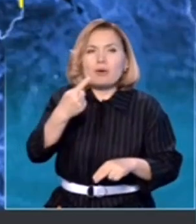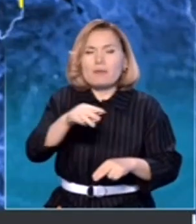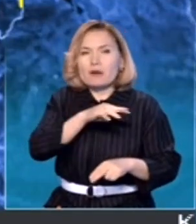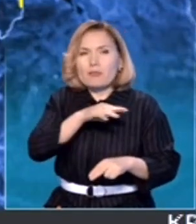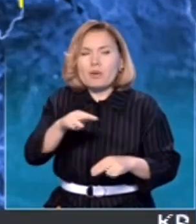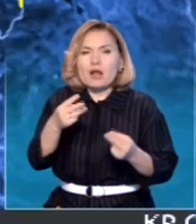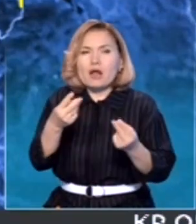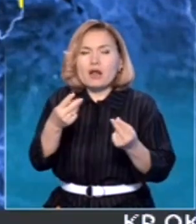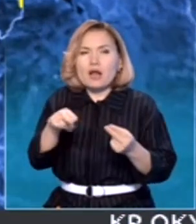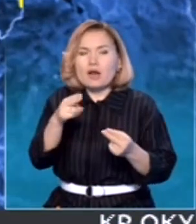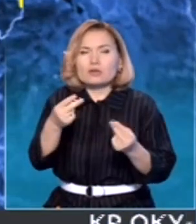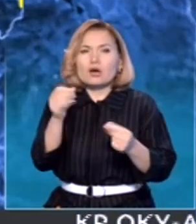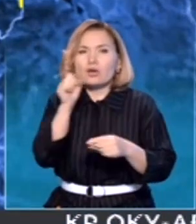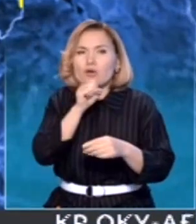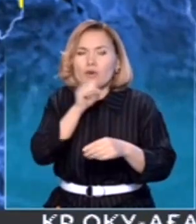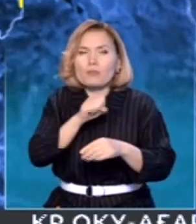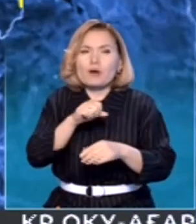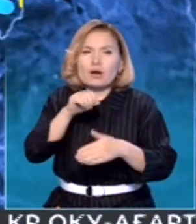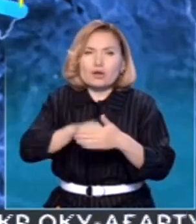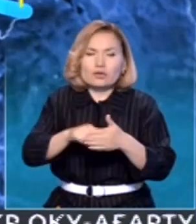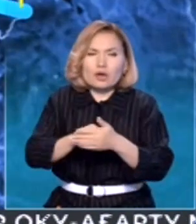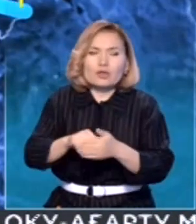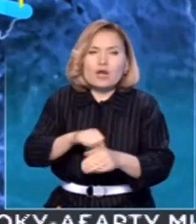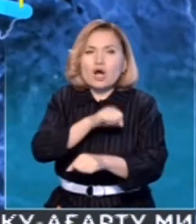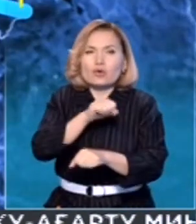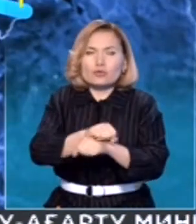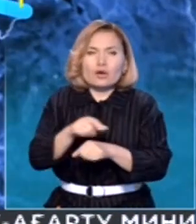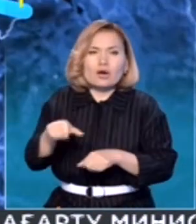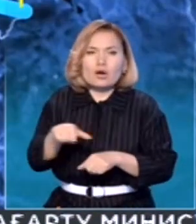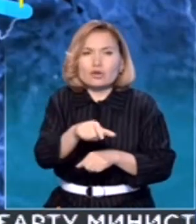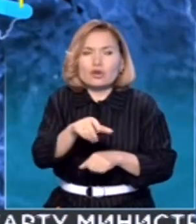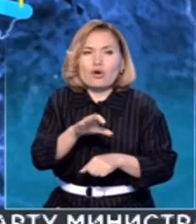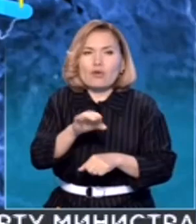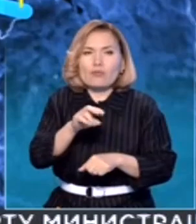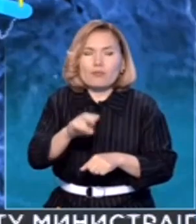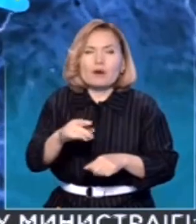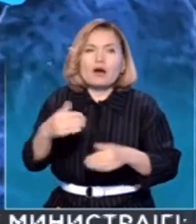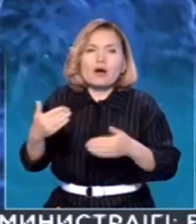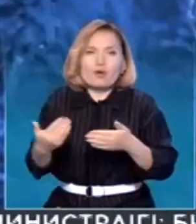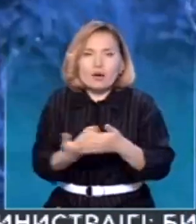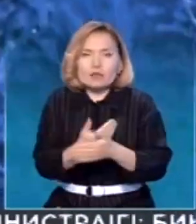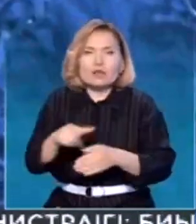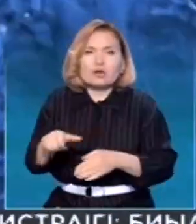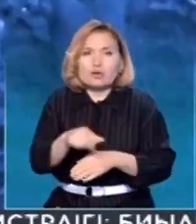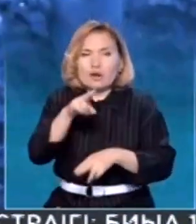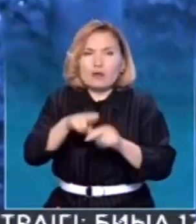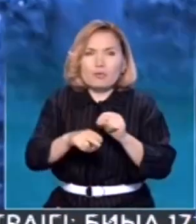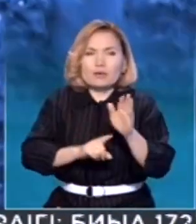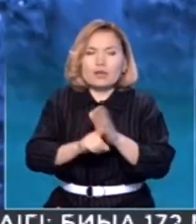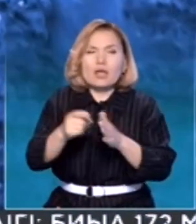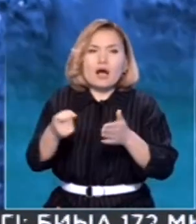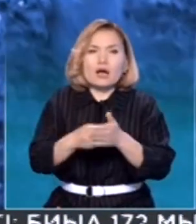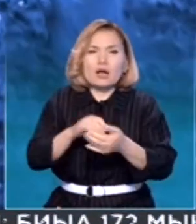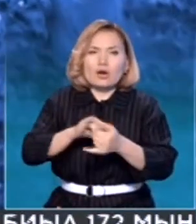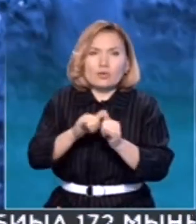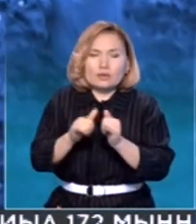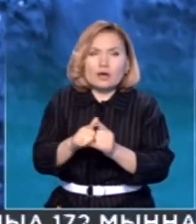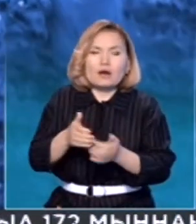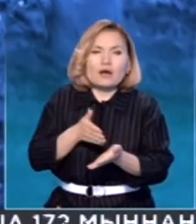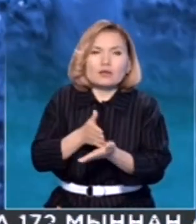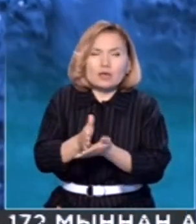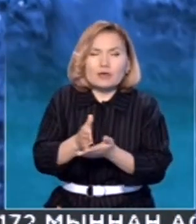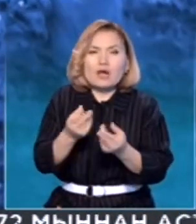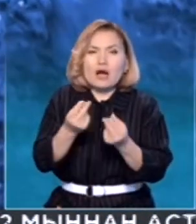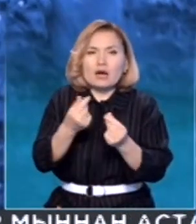теңгенің жымқырылуына байланысты тоқтап қалған омбы Майқапшағай тас жолының құрылысы биыл қайта жанданады. Ал Қарағанды-Өскемен бағытындағы жол